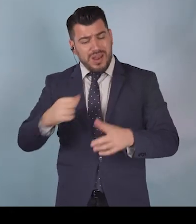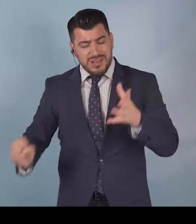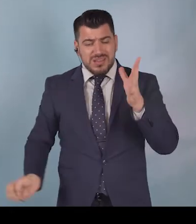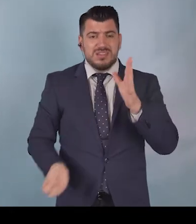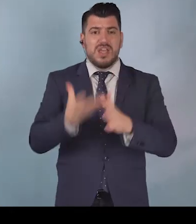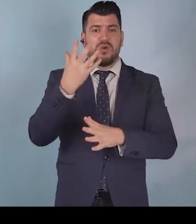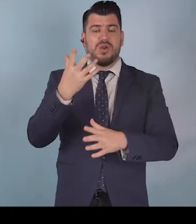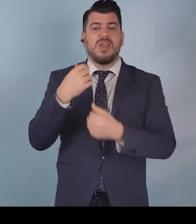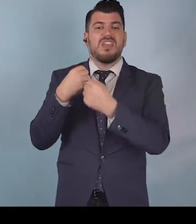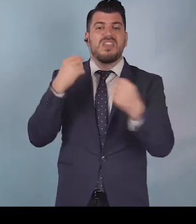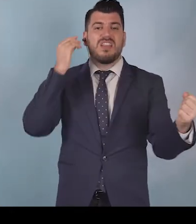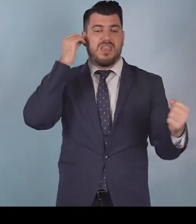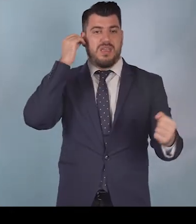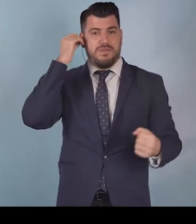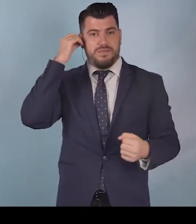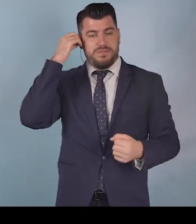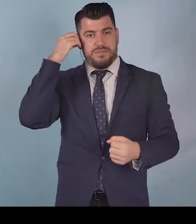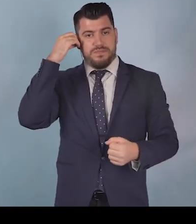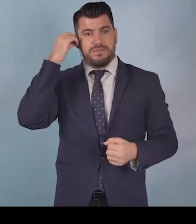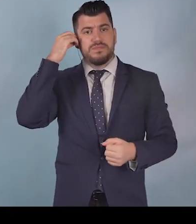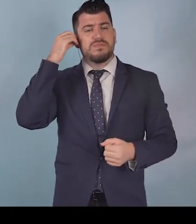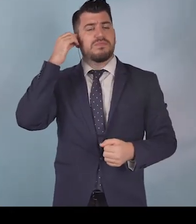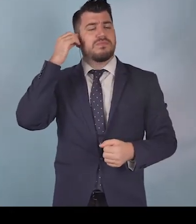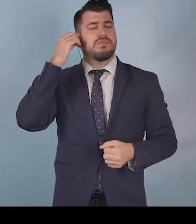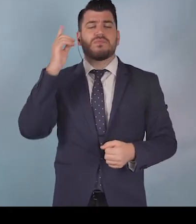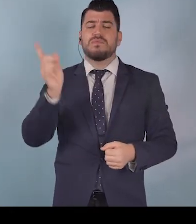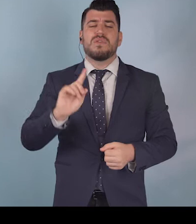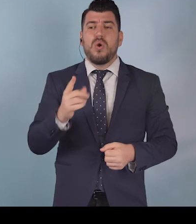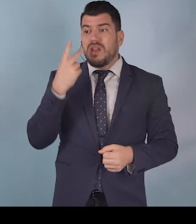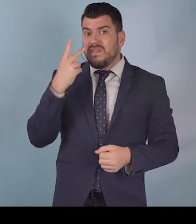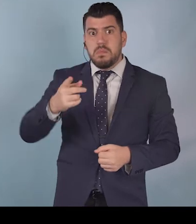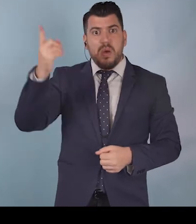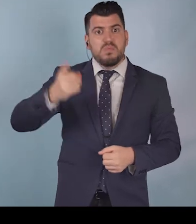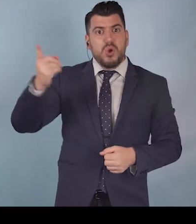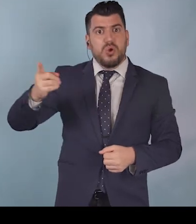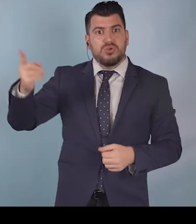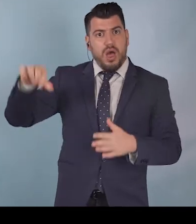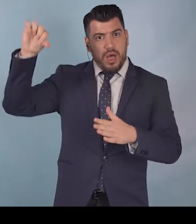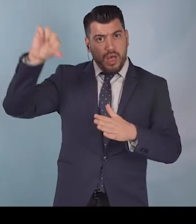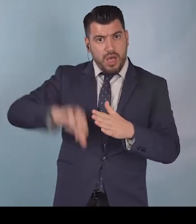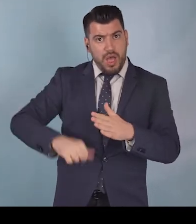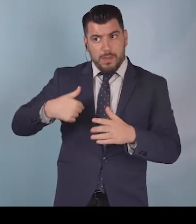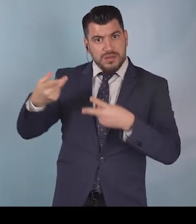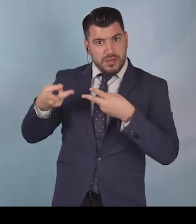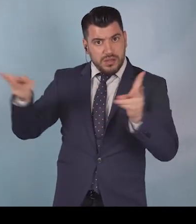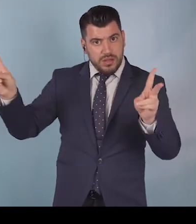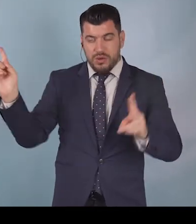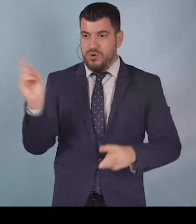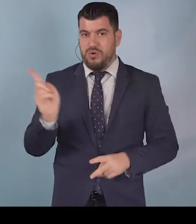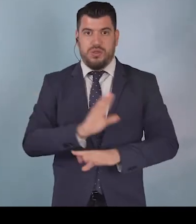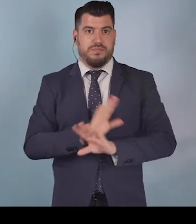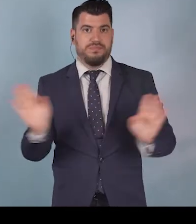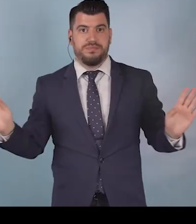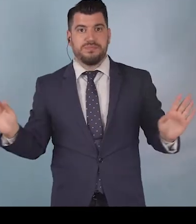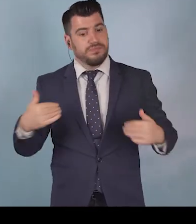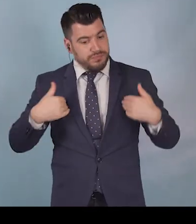δυτική, έτσι όπως θέλουμε να είμαστε. Και δεν μπορούμε να το κάνουμε όταν έχουμε τέτοια ποσοστά. Και να σας πω